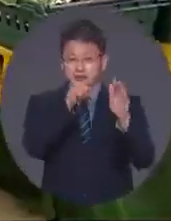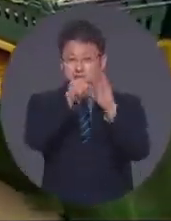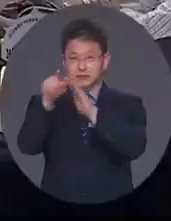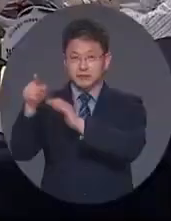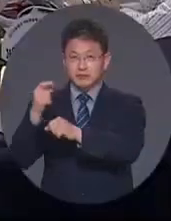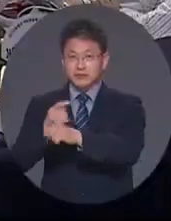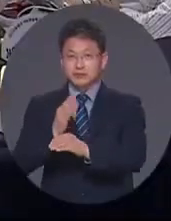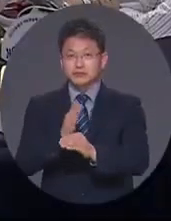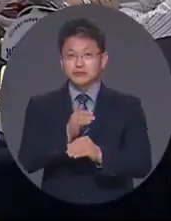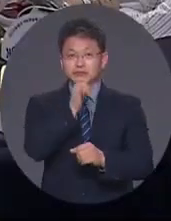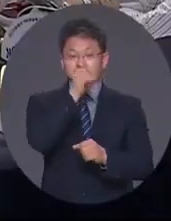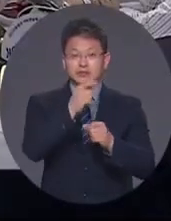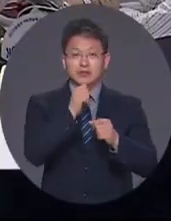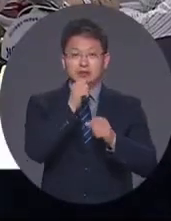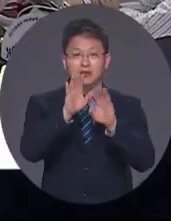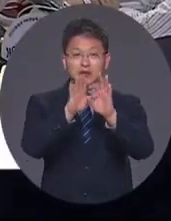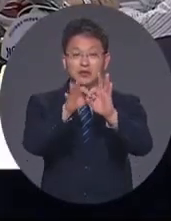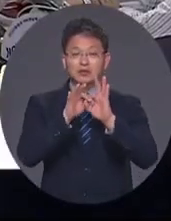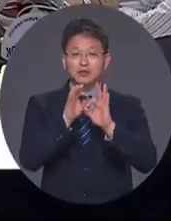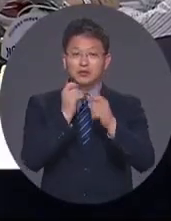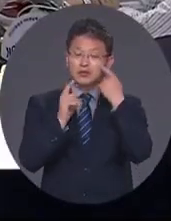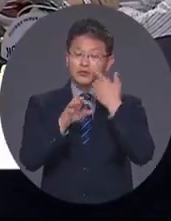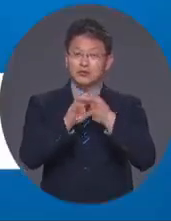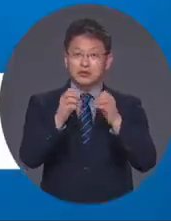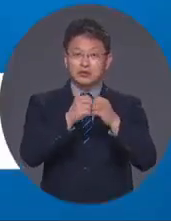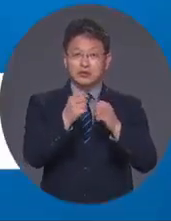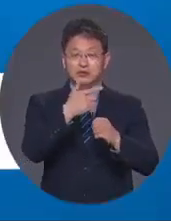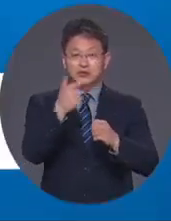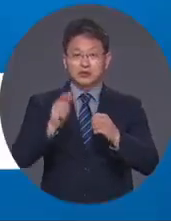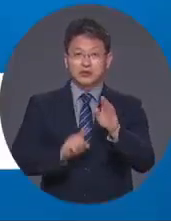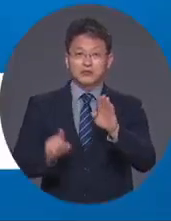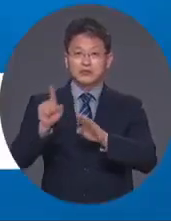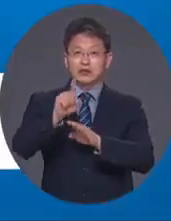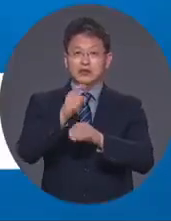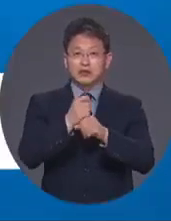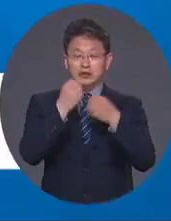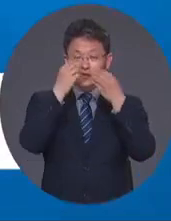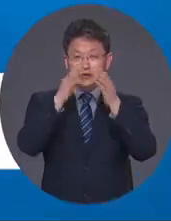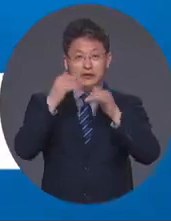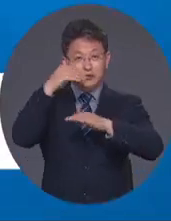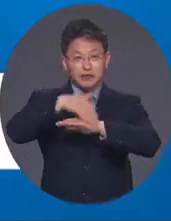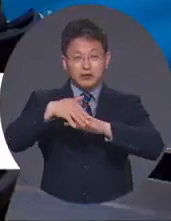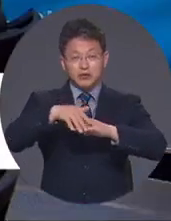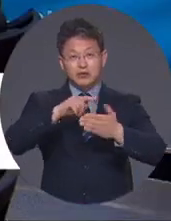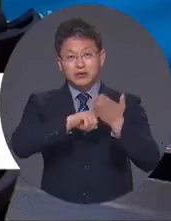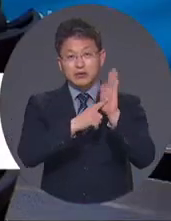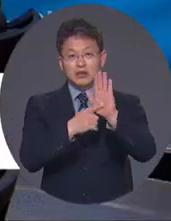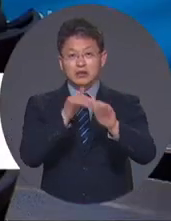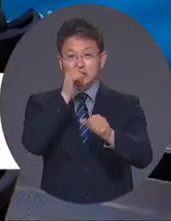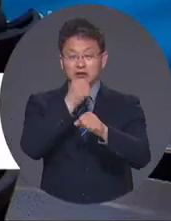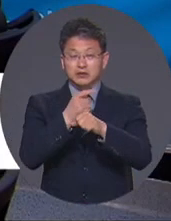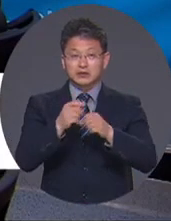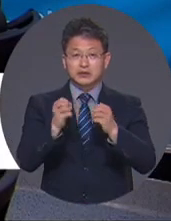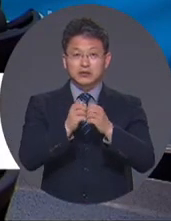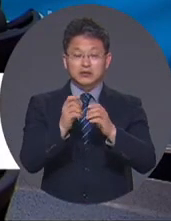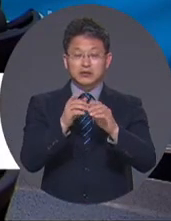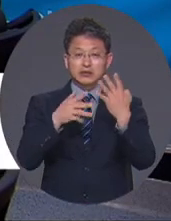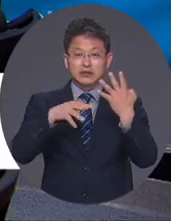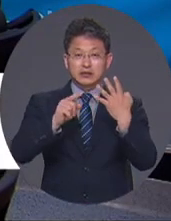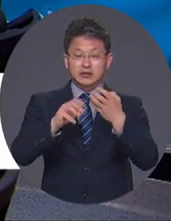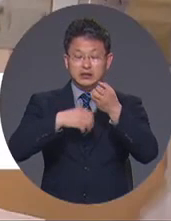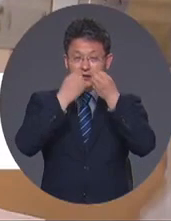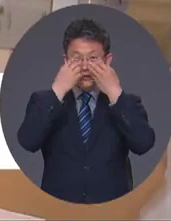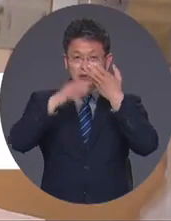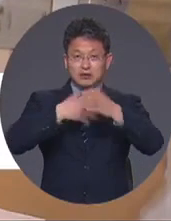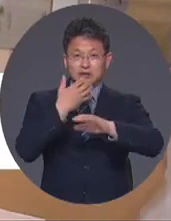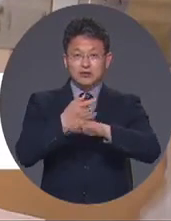나섰습니다. 기자회견을 통해선 창원 대도약을 이끌 혁신 전략가임을 내세우며 창원을 4차